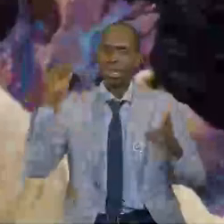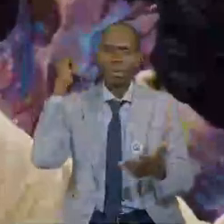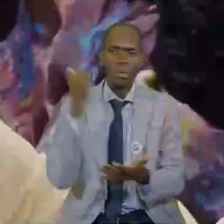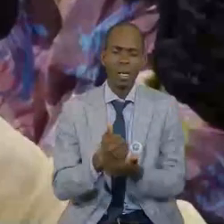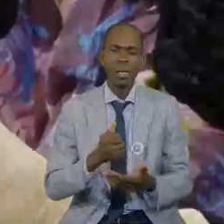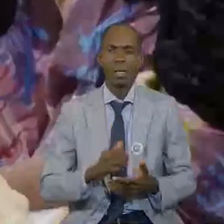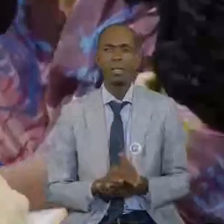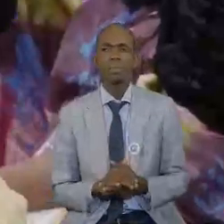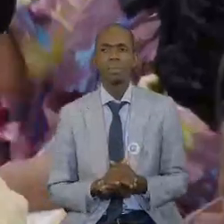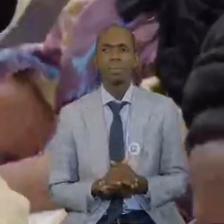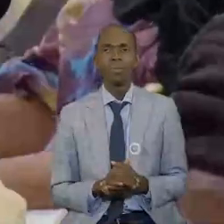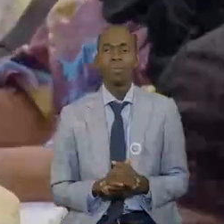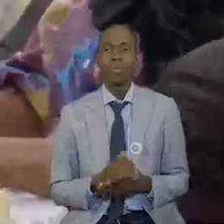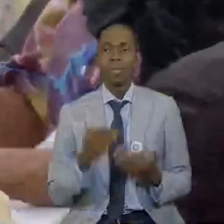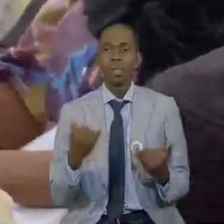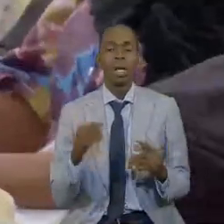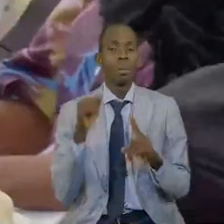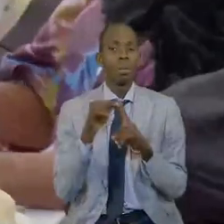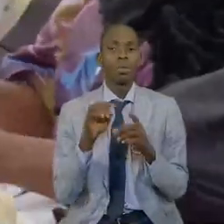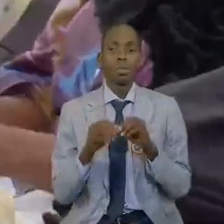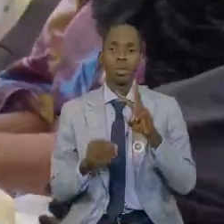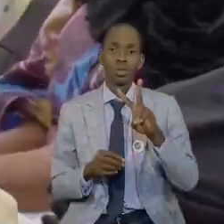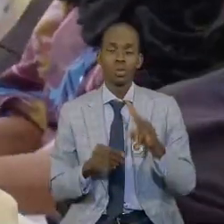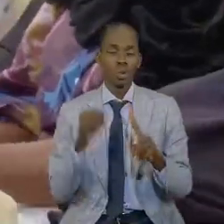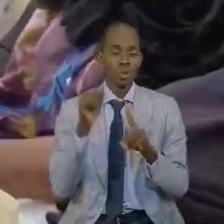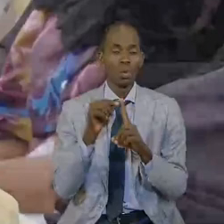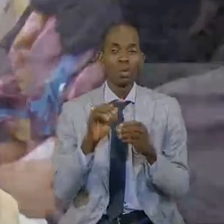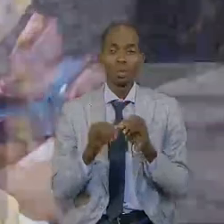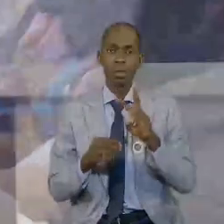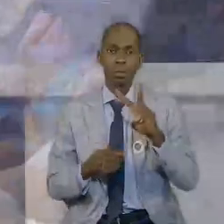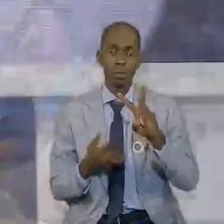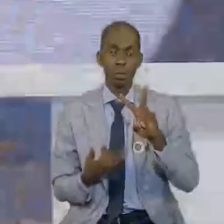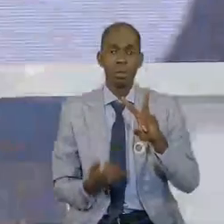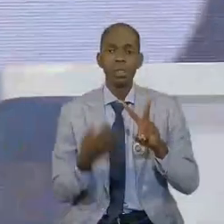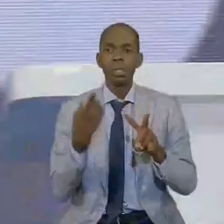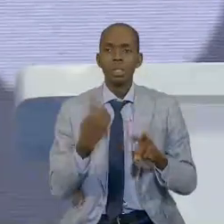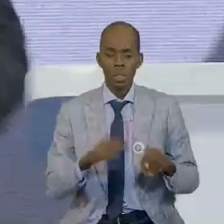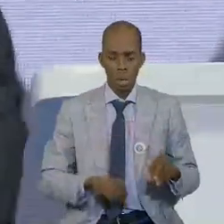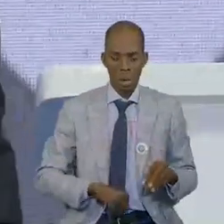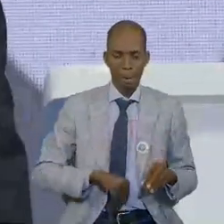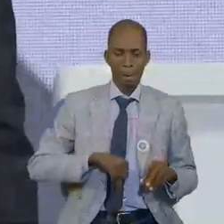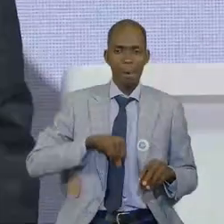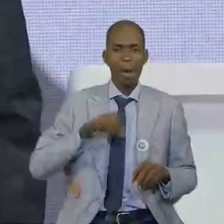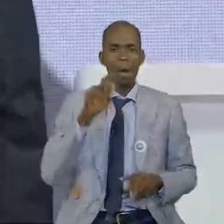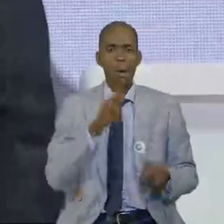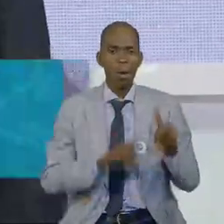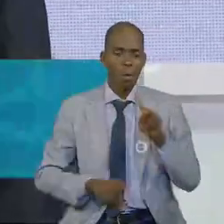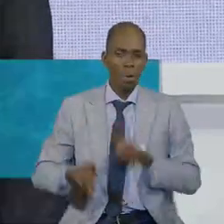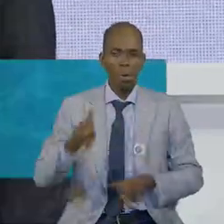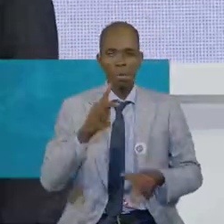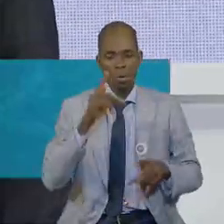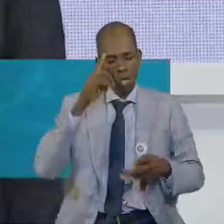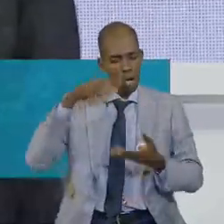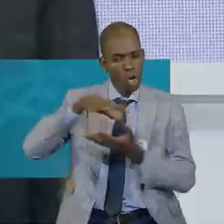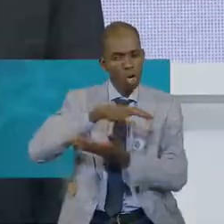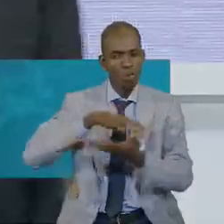Amen. Point number two. Deuxième point maintenant. Number two, the proud people confounded by